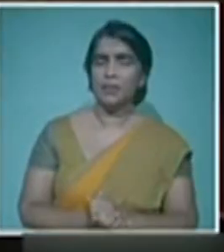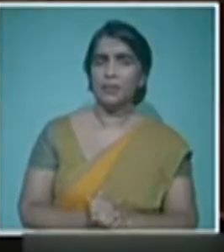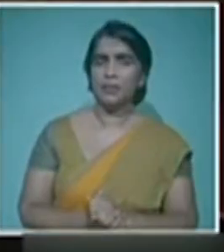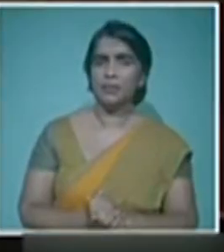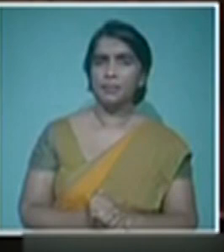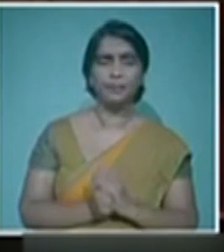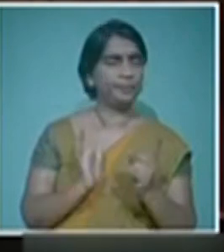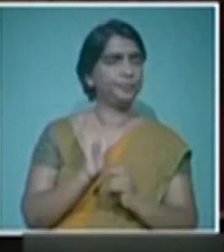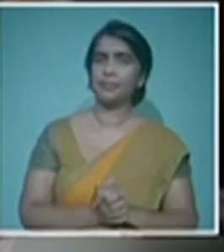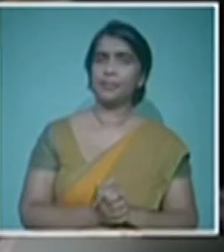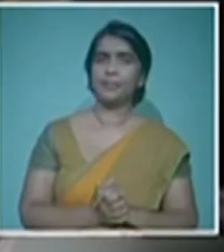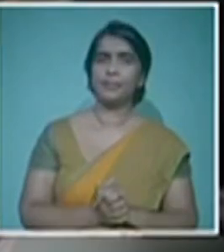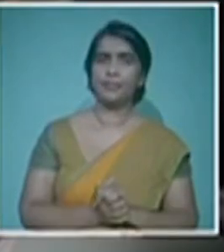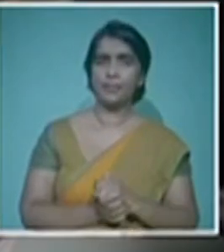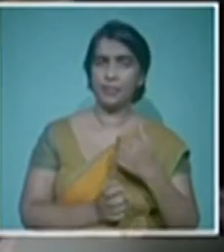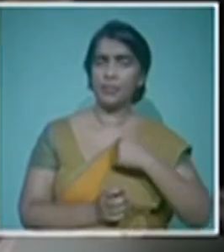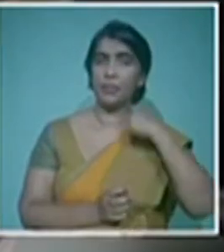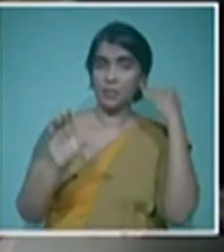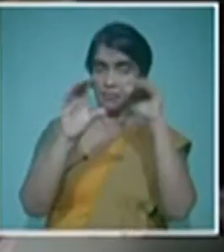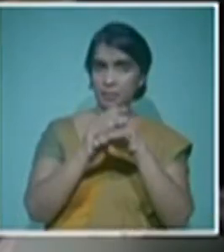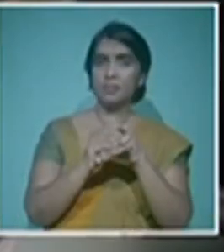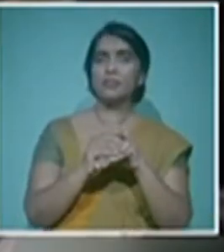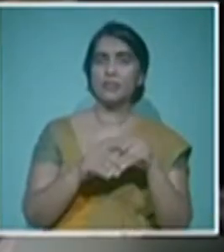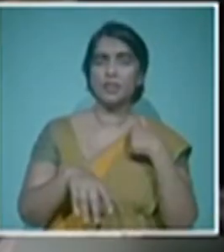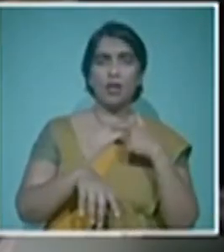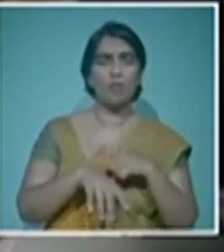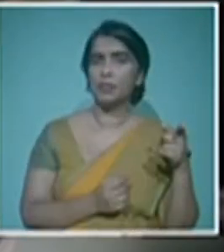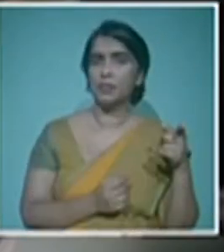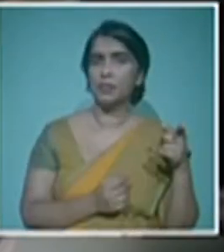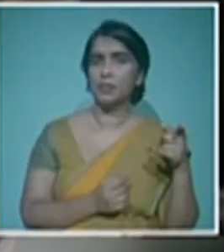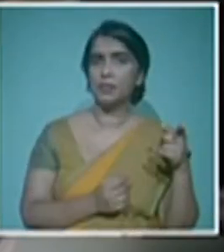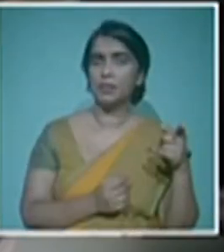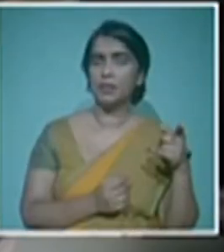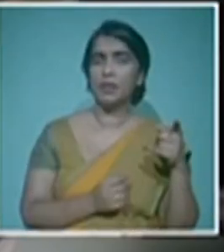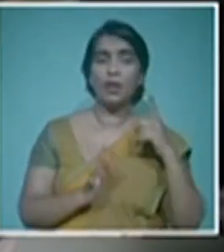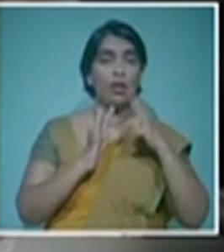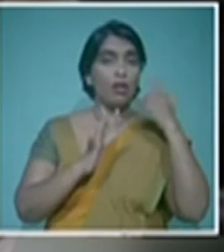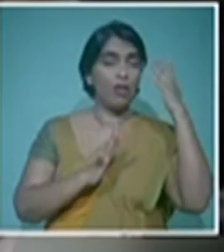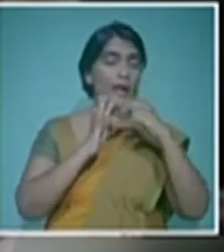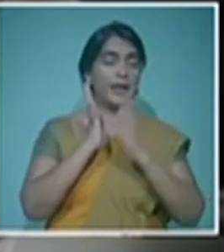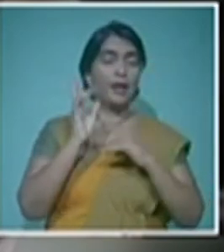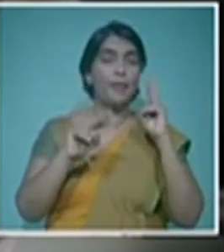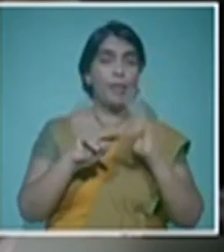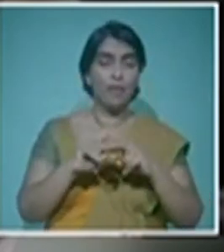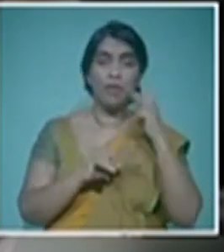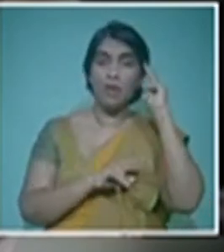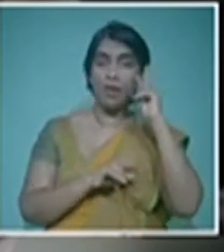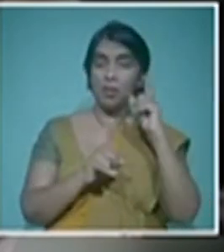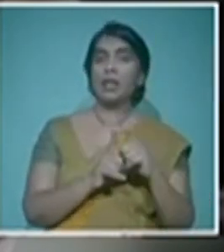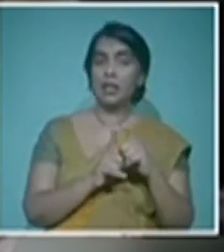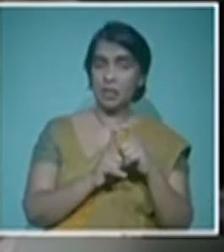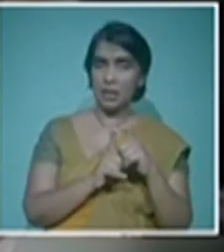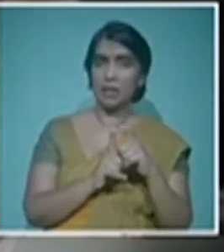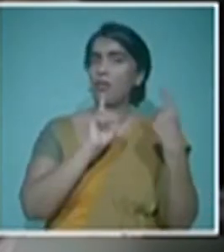ඇමතීම සඳහා පැමිණ සිටියා. මේ සම්මේලනයට ගියද්දී මට අවස්ථාව හම්බ වුණා ජාත්‍යන්තර බහුල අරමුදලේ කළමනාකාර